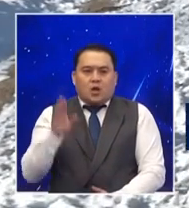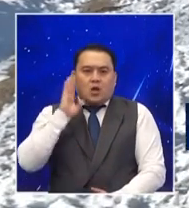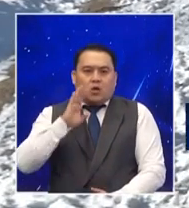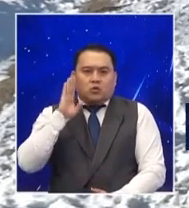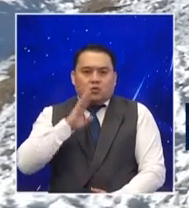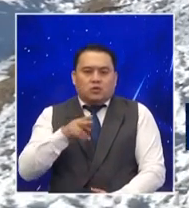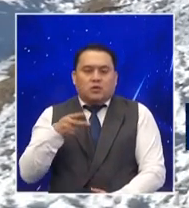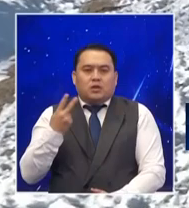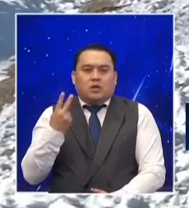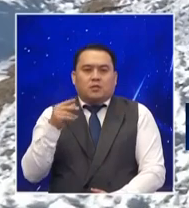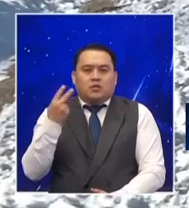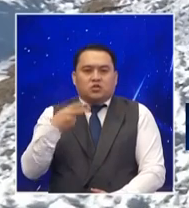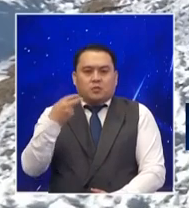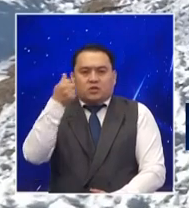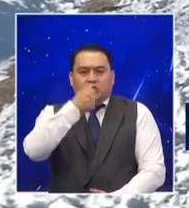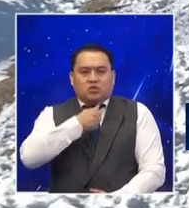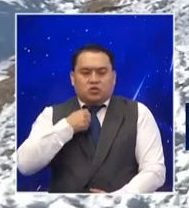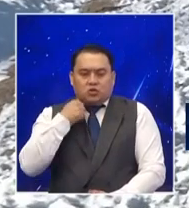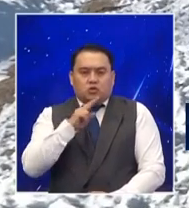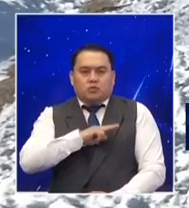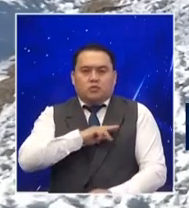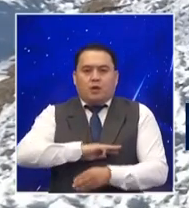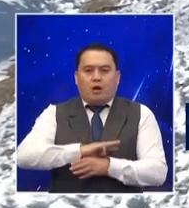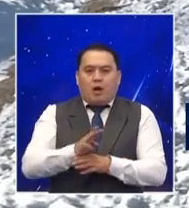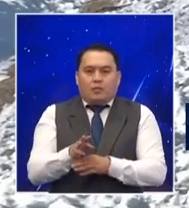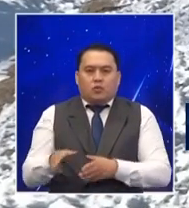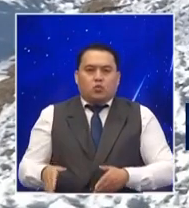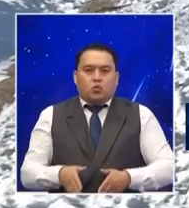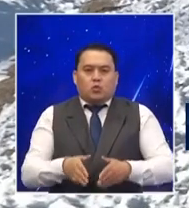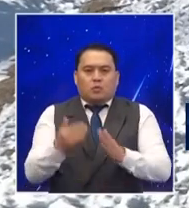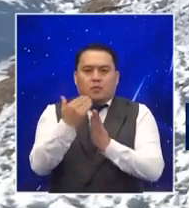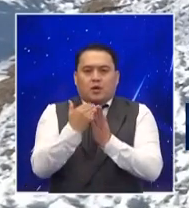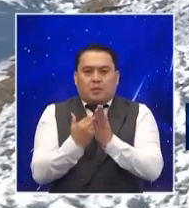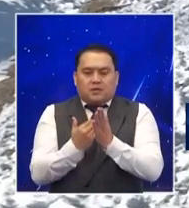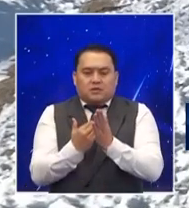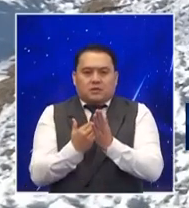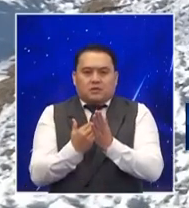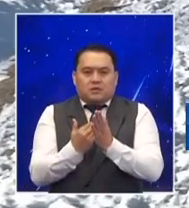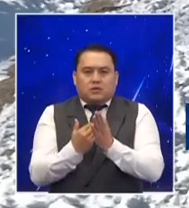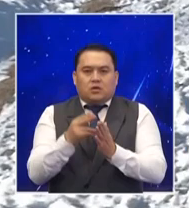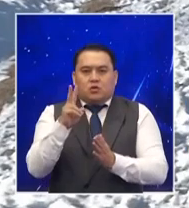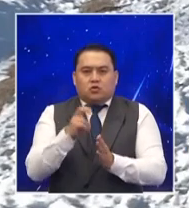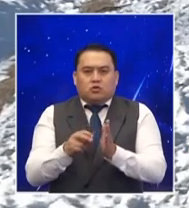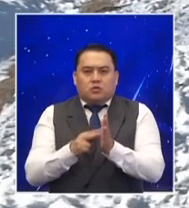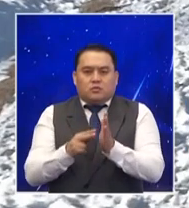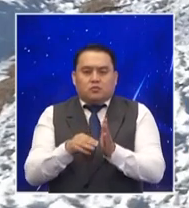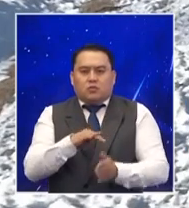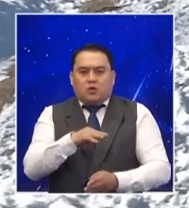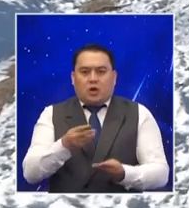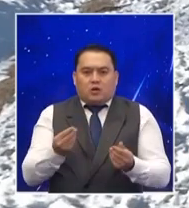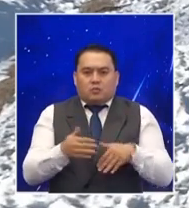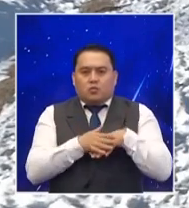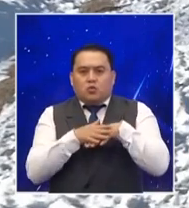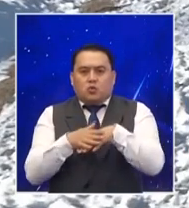Осы 2020 жылы жұмыспен қамту жол картасы бағдарламасы аясында 370 миллион теңге бөлініп,